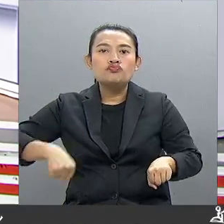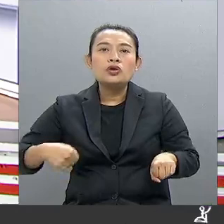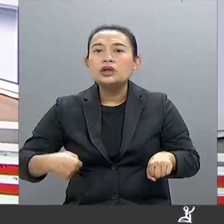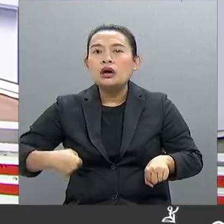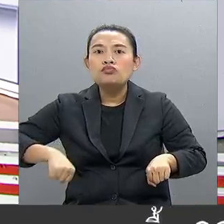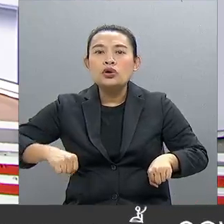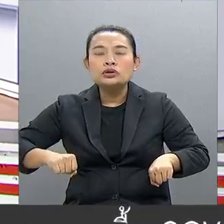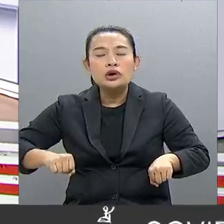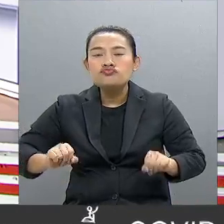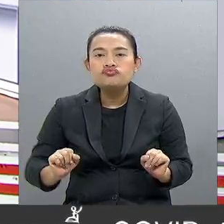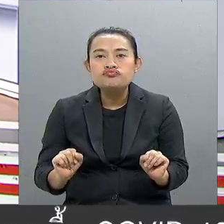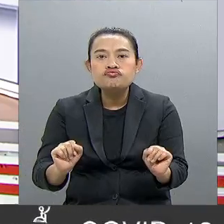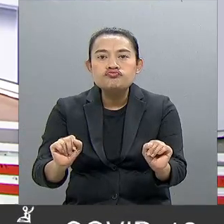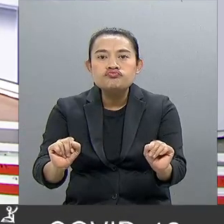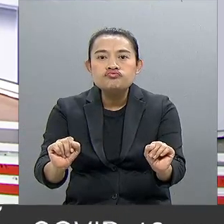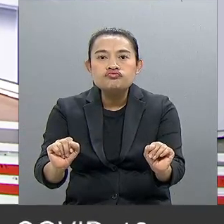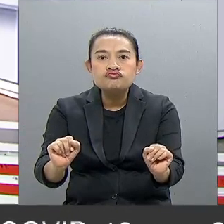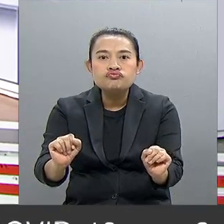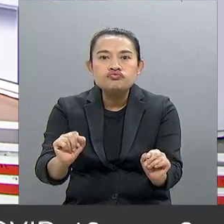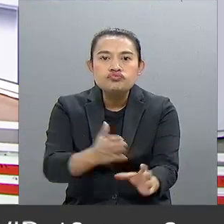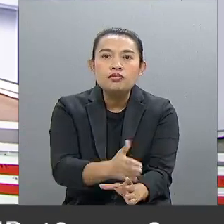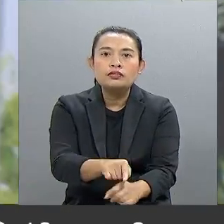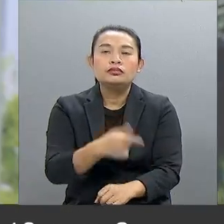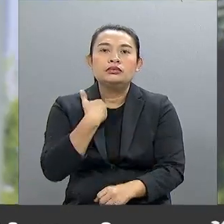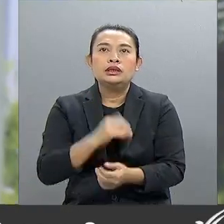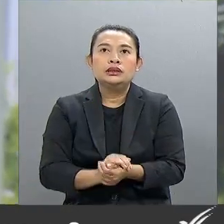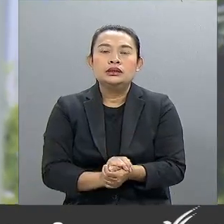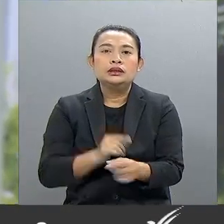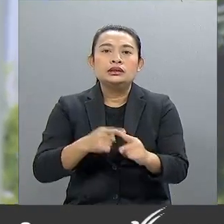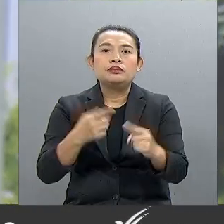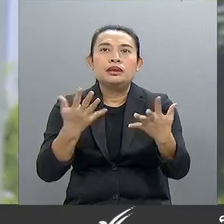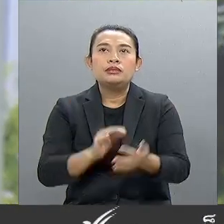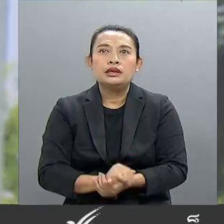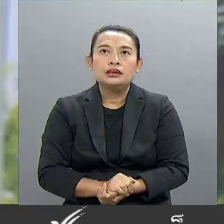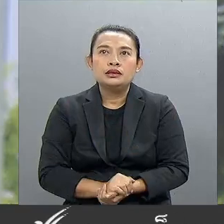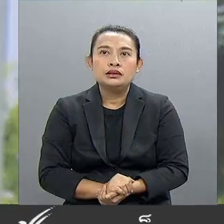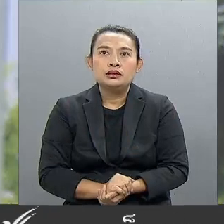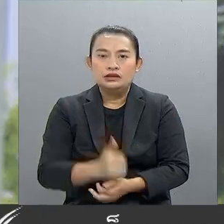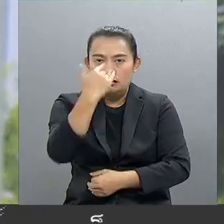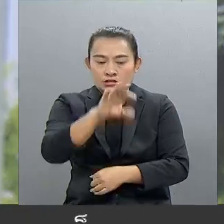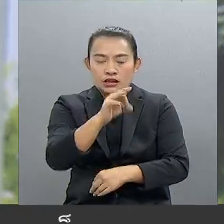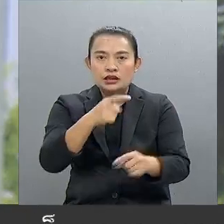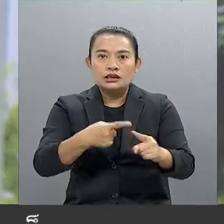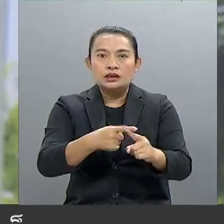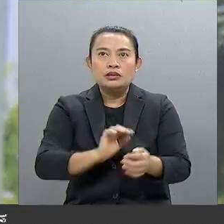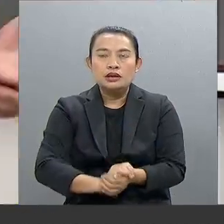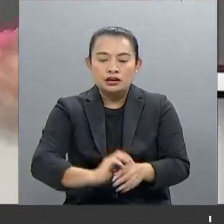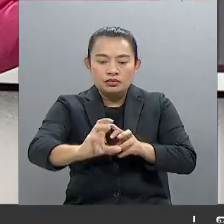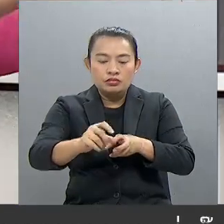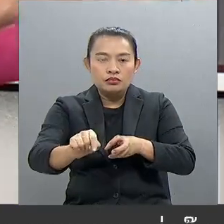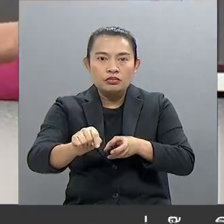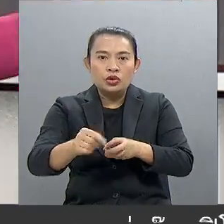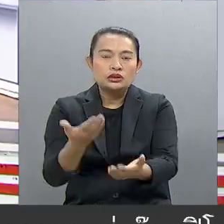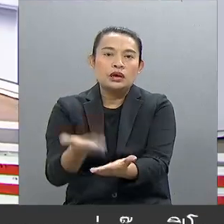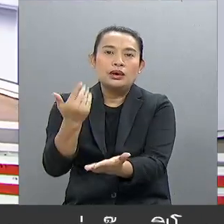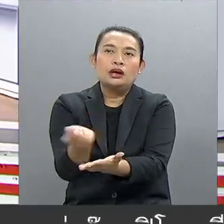ใช่ครับแต่ไม่เจ็บอะไรมากนะครับคือถ้าตอนนั้นเลือกได้เลือกเจ็บดีกว่าเพราะว่า ซ่อมล้อมอเตอร์ไซค์เนี่ยแพงกว่า อ๋